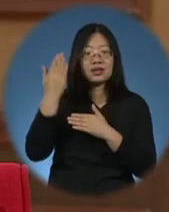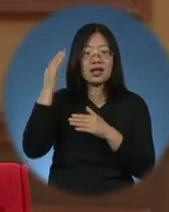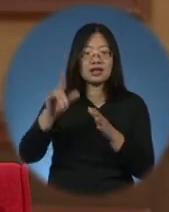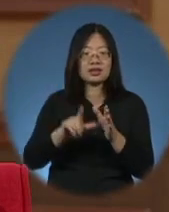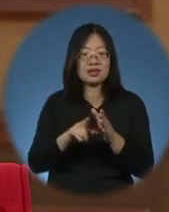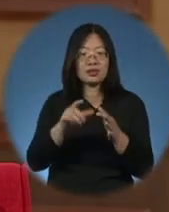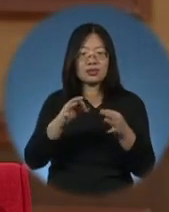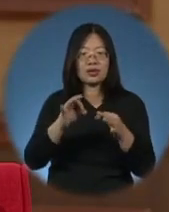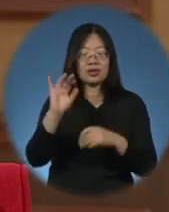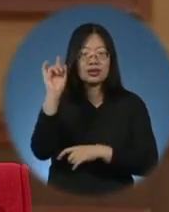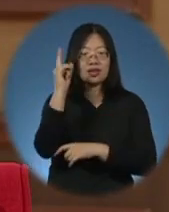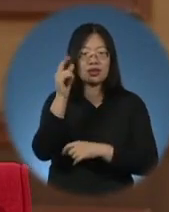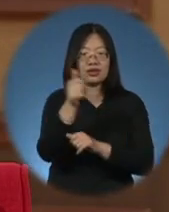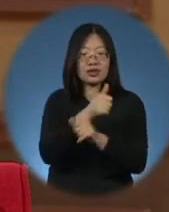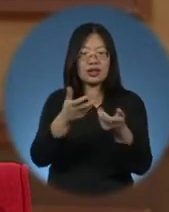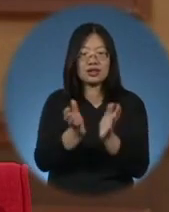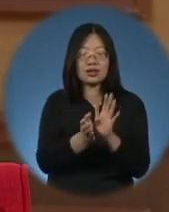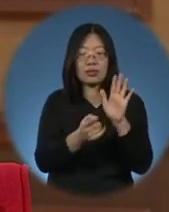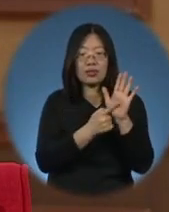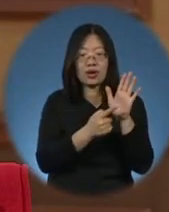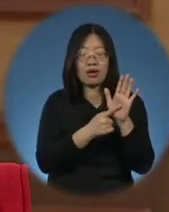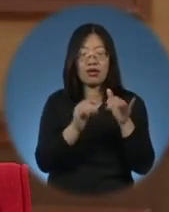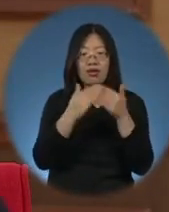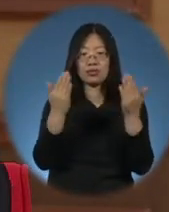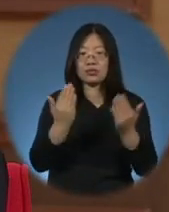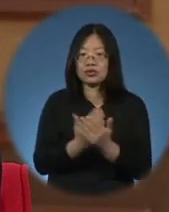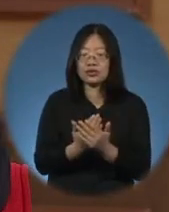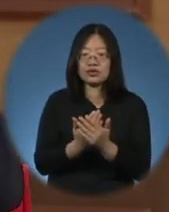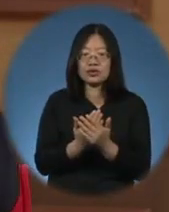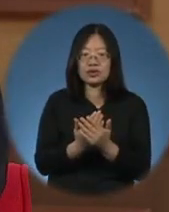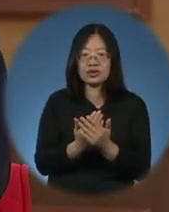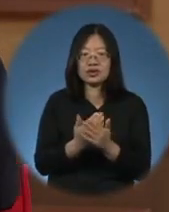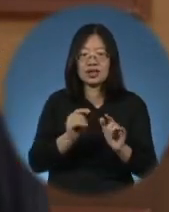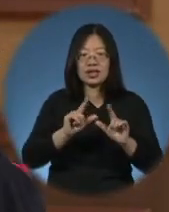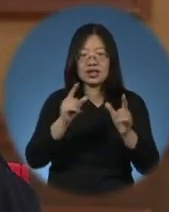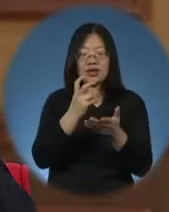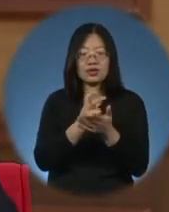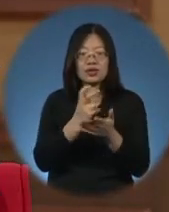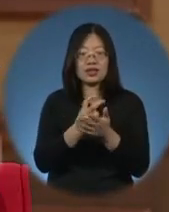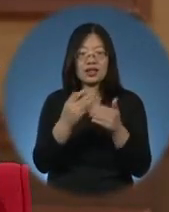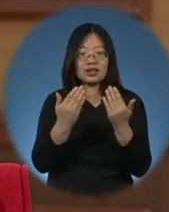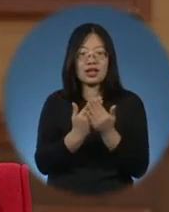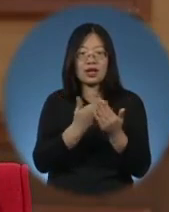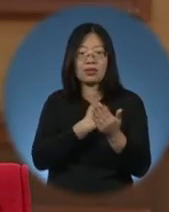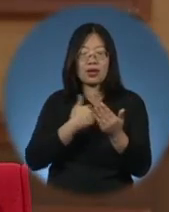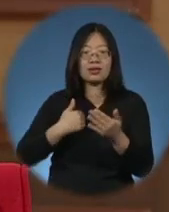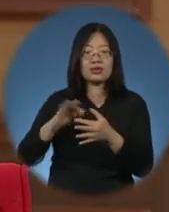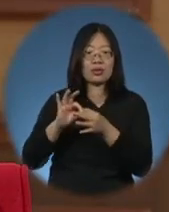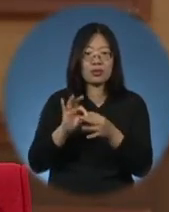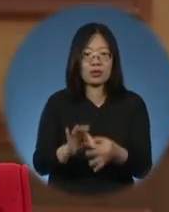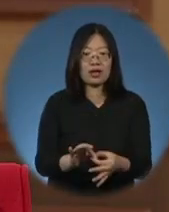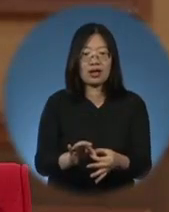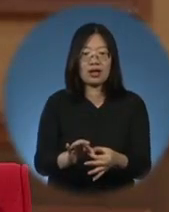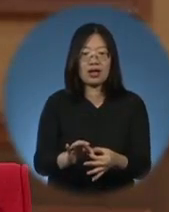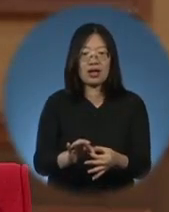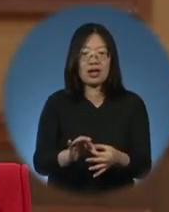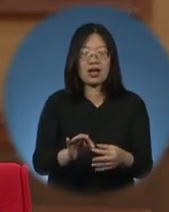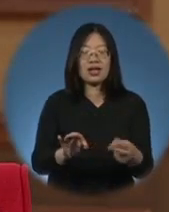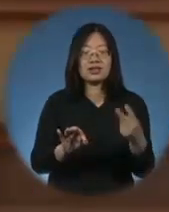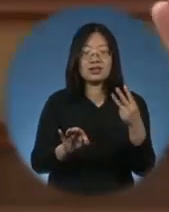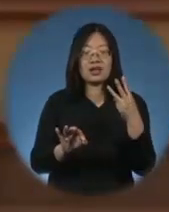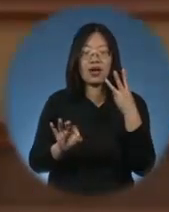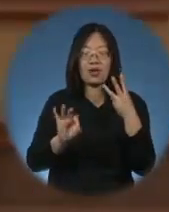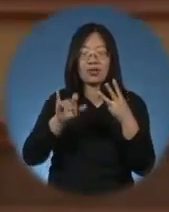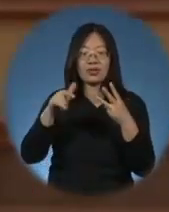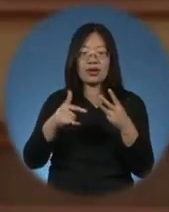당시에 프로야구위원회에서 공개한 모든 그 일정표를 짜는 규칙을 다 만족하면서도 그러니까 뭐 2연전, 3연전 예,